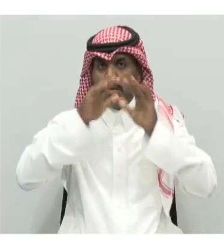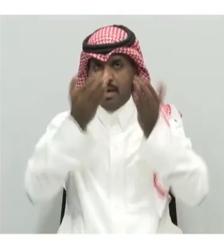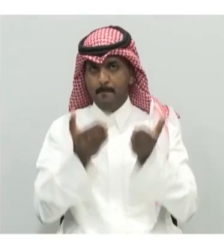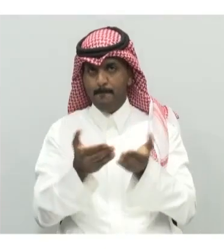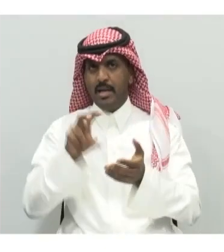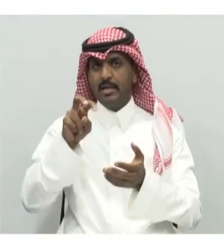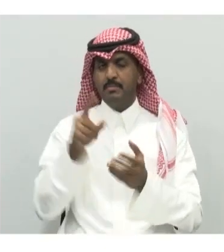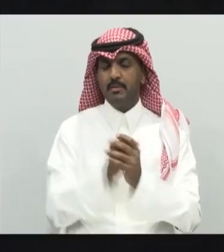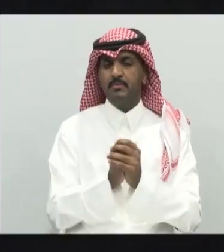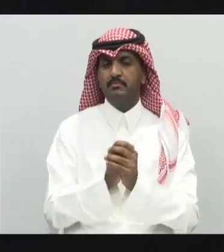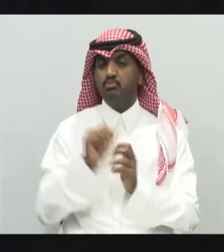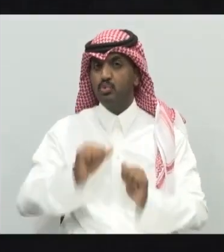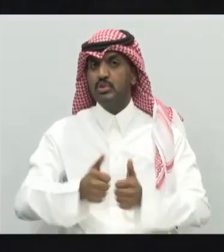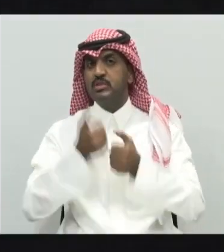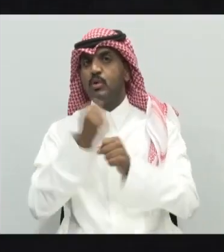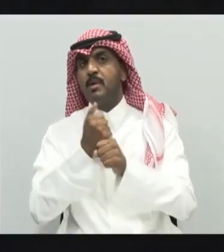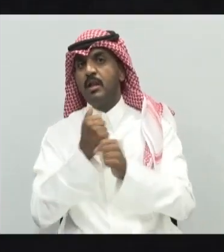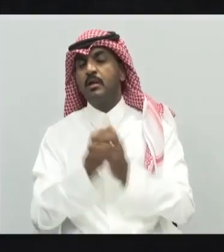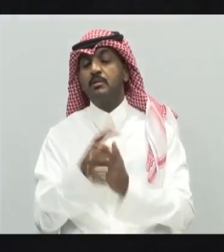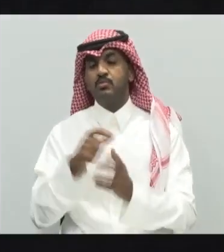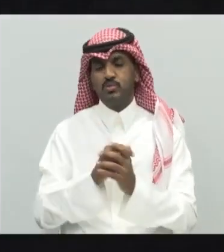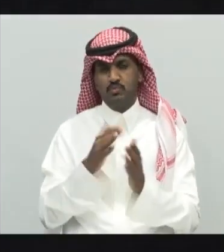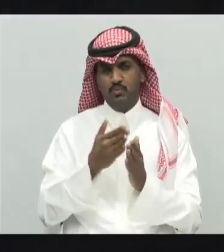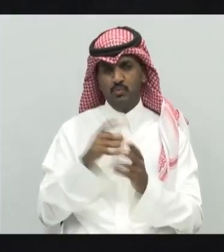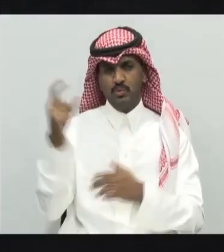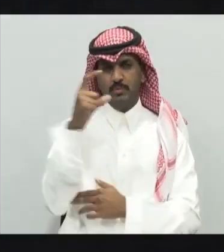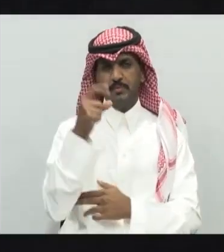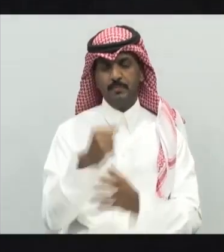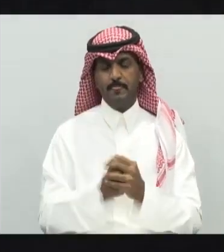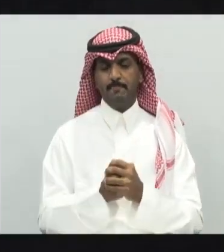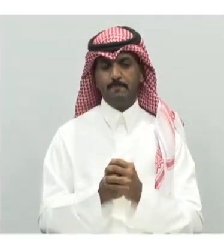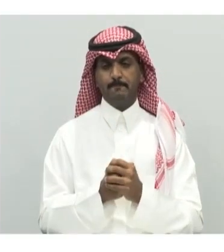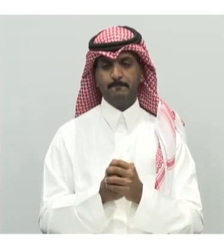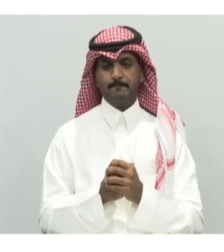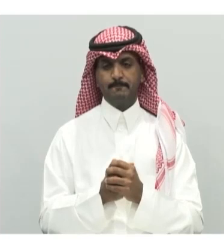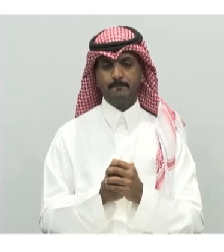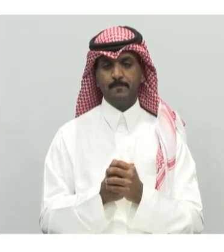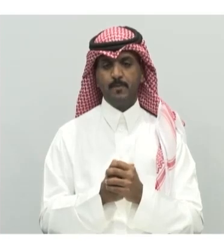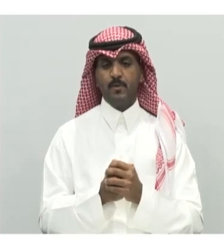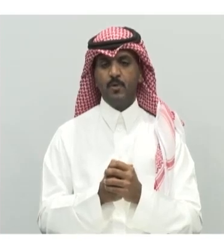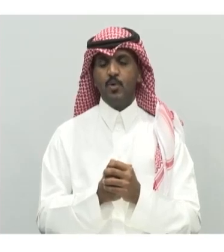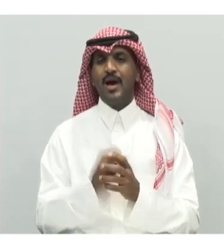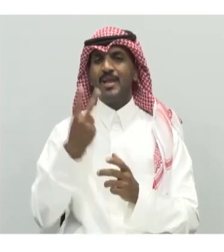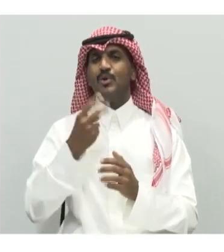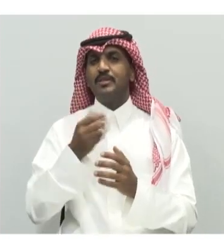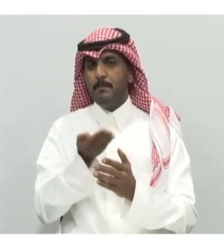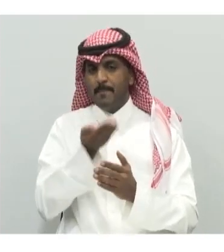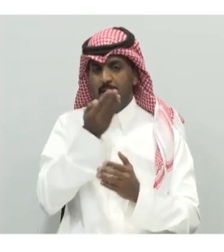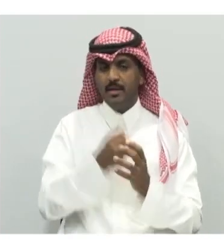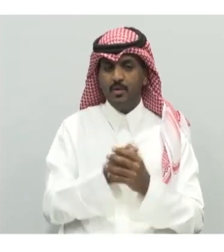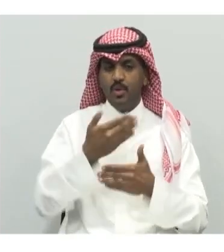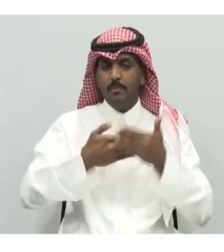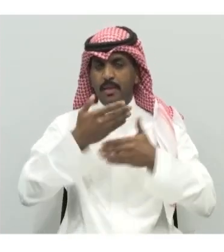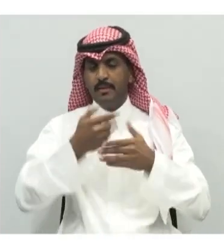من منجزات المسلمين في العلماء في حضاره الاسلاميه القباب وقنوات المياه وايضا في البناء